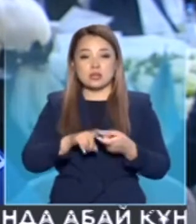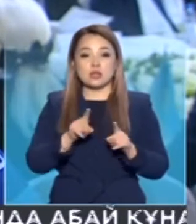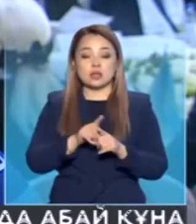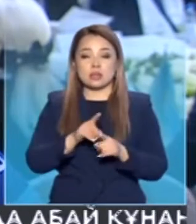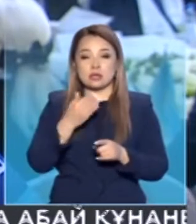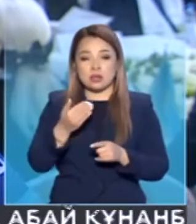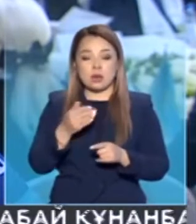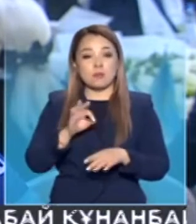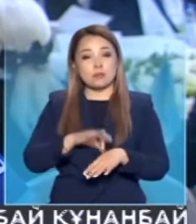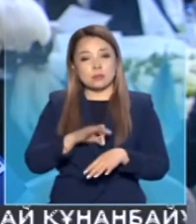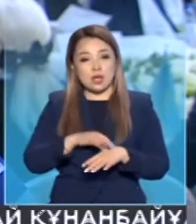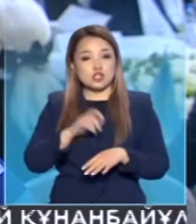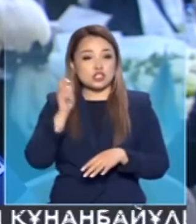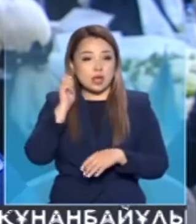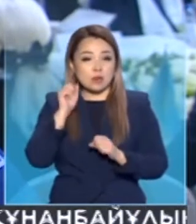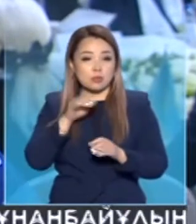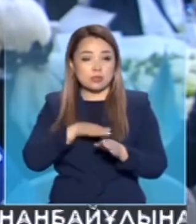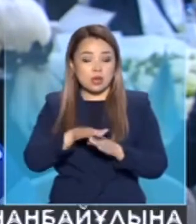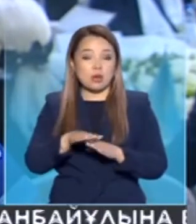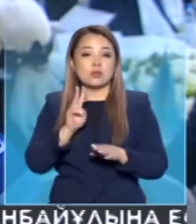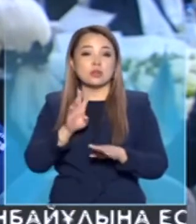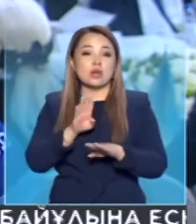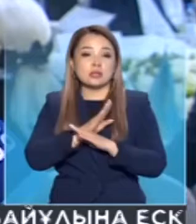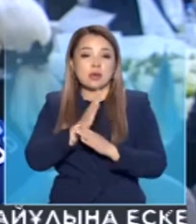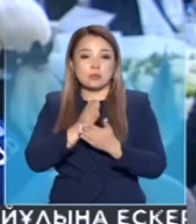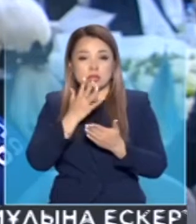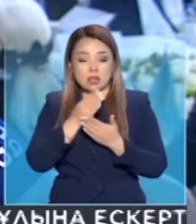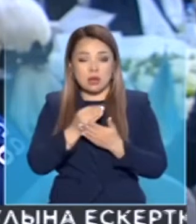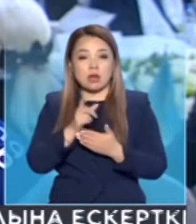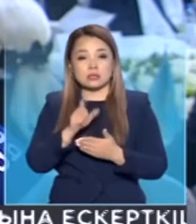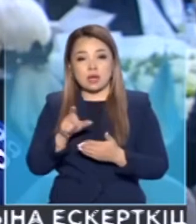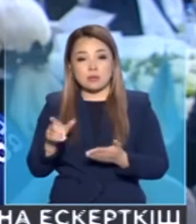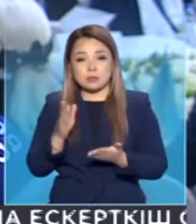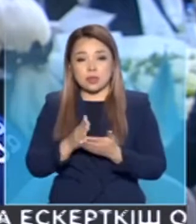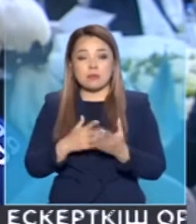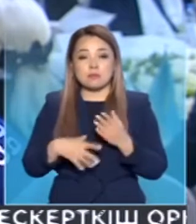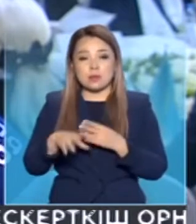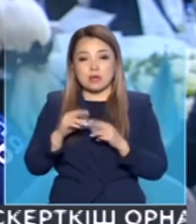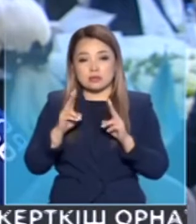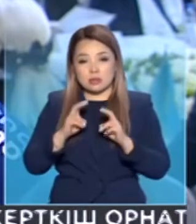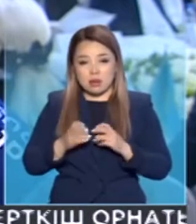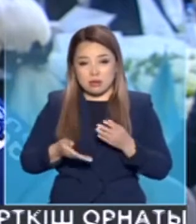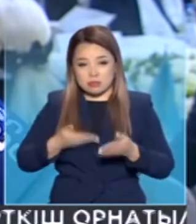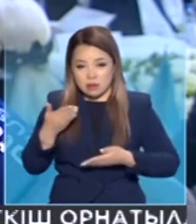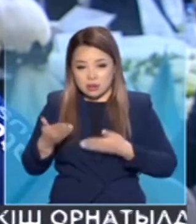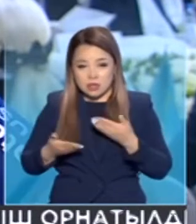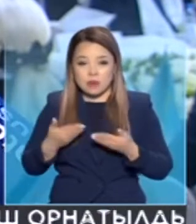жатқан, болмасам өмірден озып кеткен азаматтар да болуы мүмкін. Мен солардың барлығын біз қазір